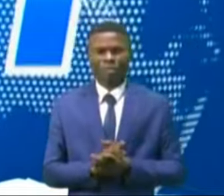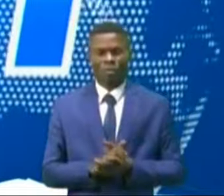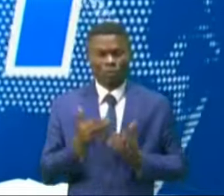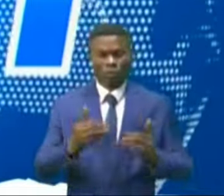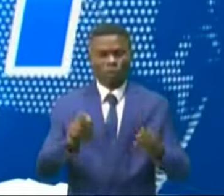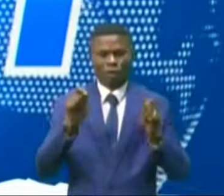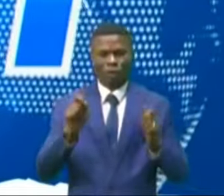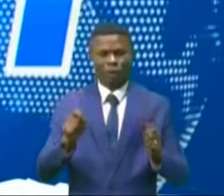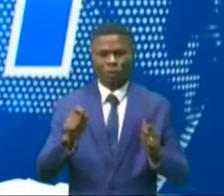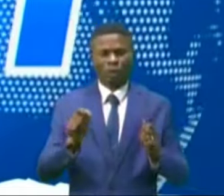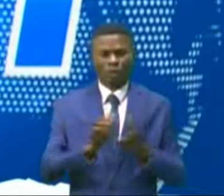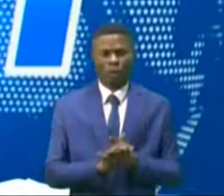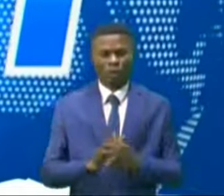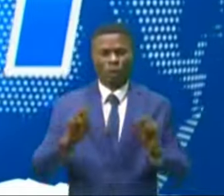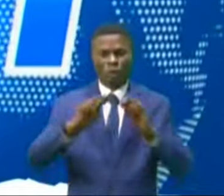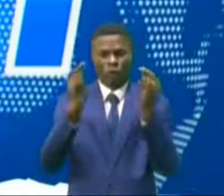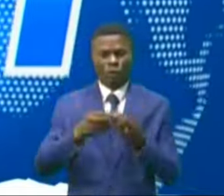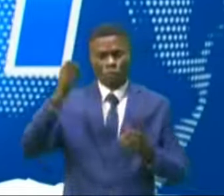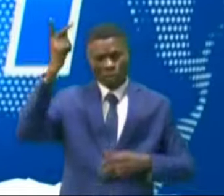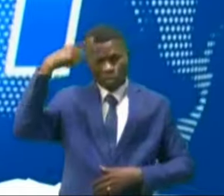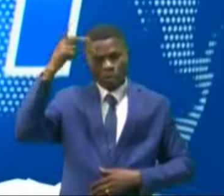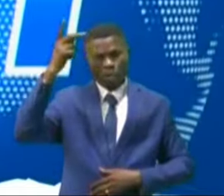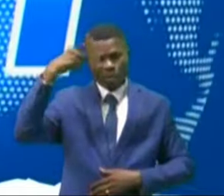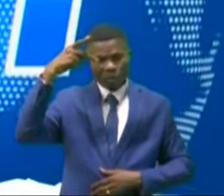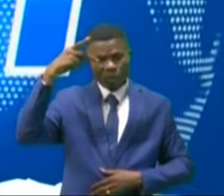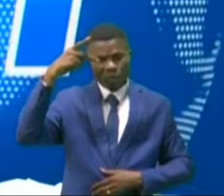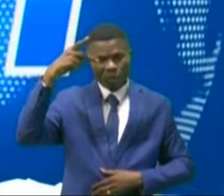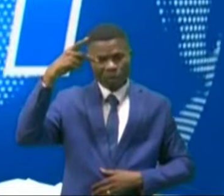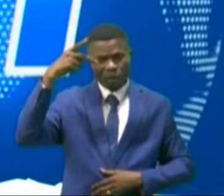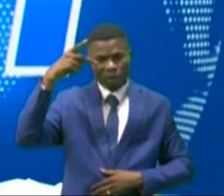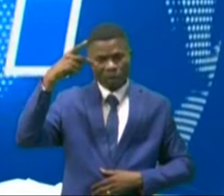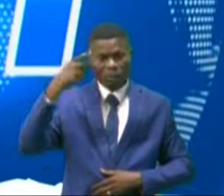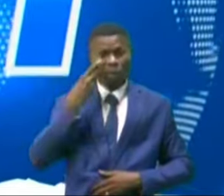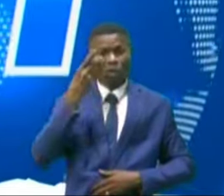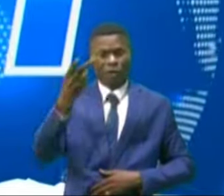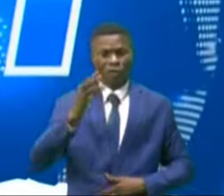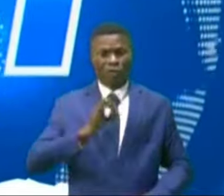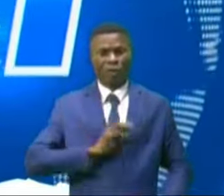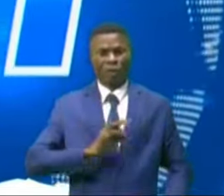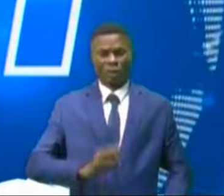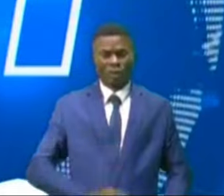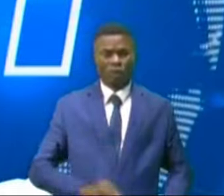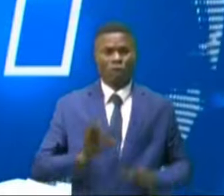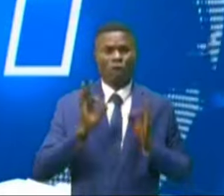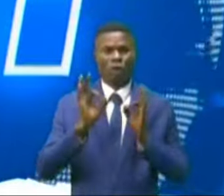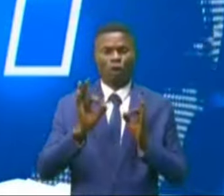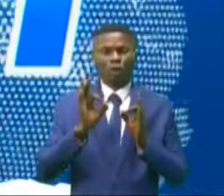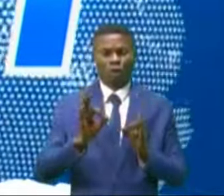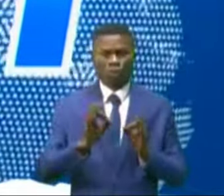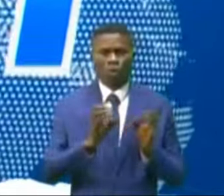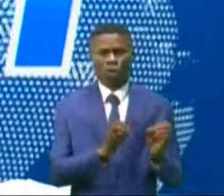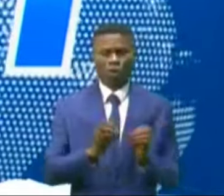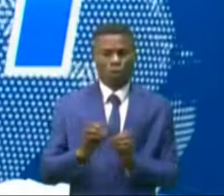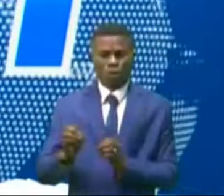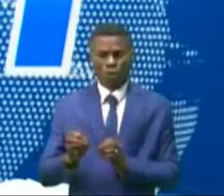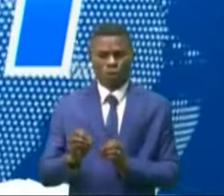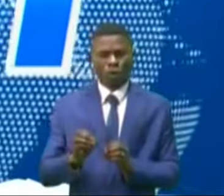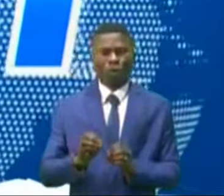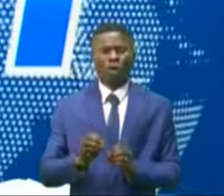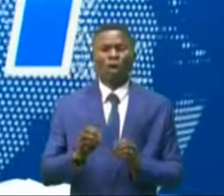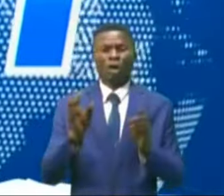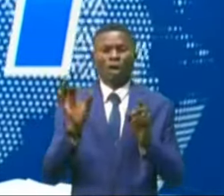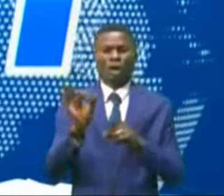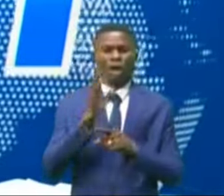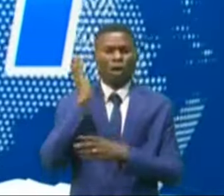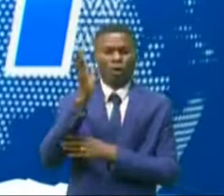Poursuivons ce journal. Le parti politique Vision Fachi Rénové a tenu une matinée politique